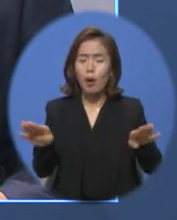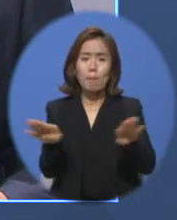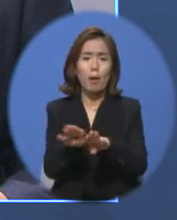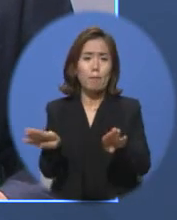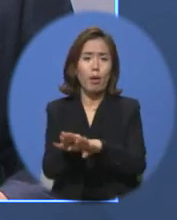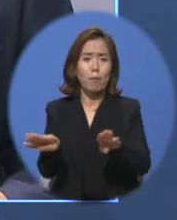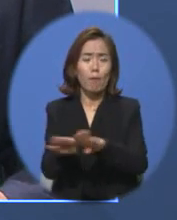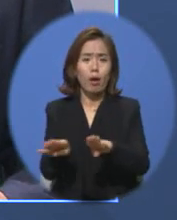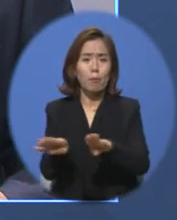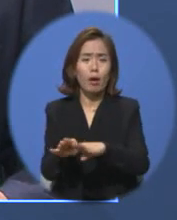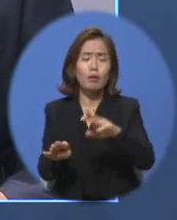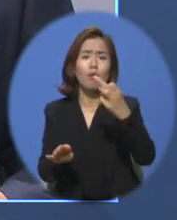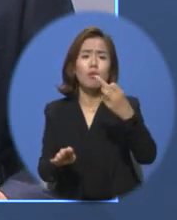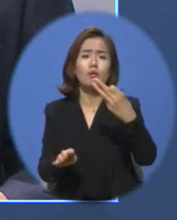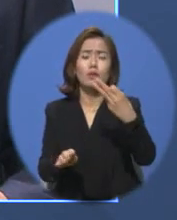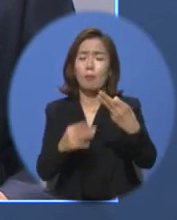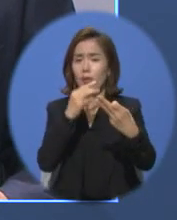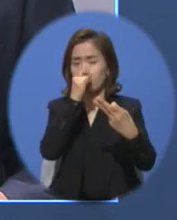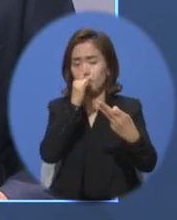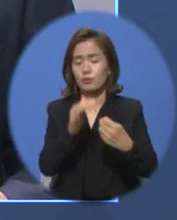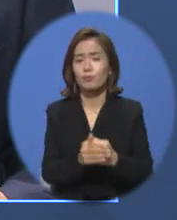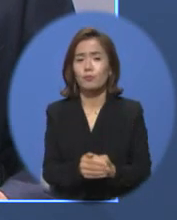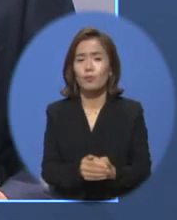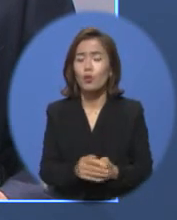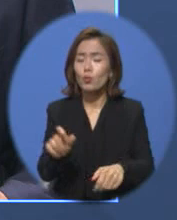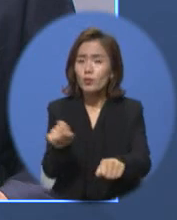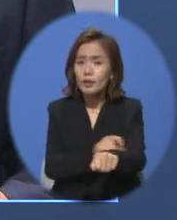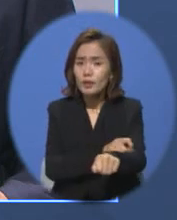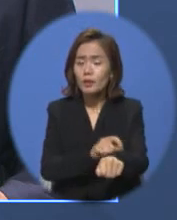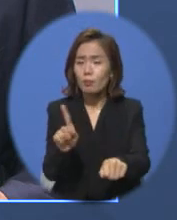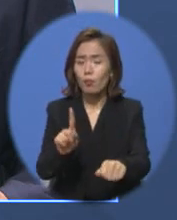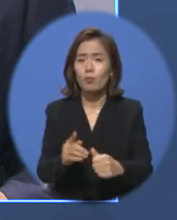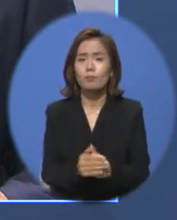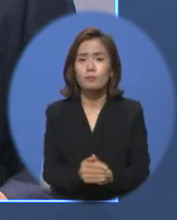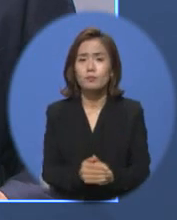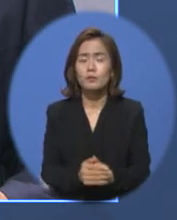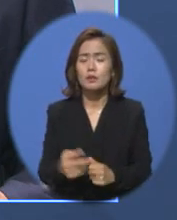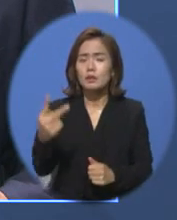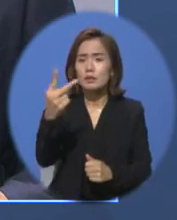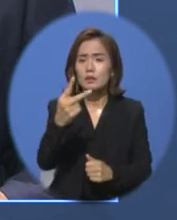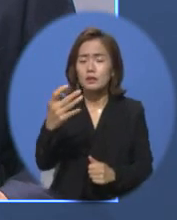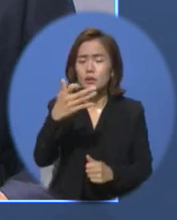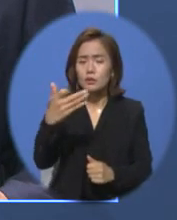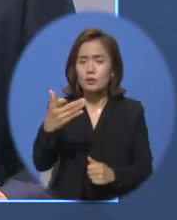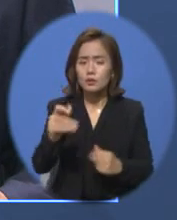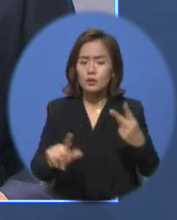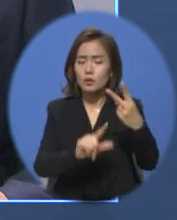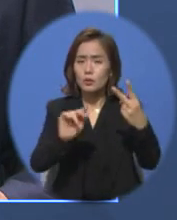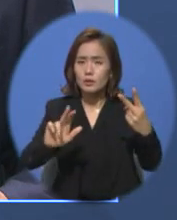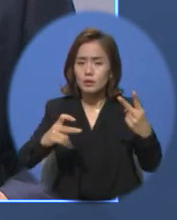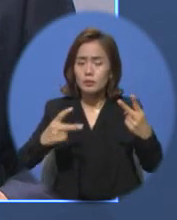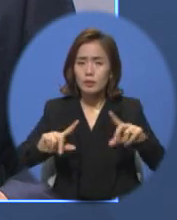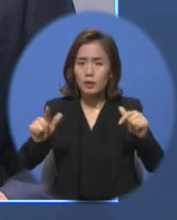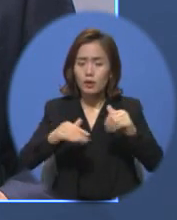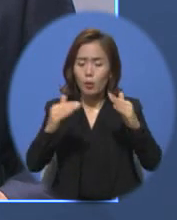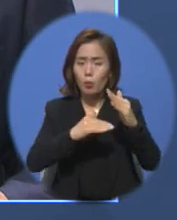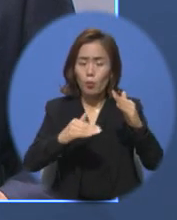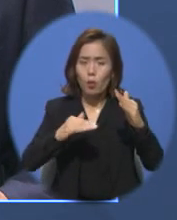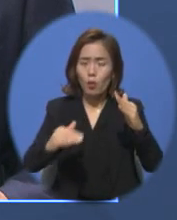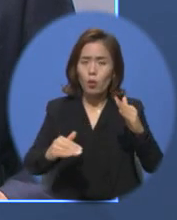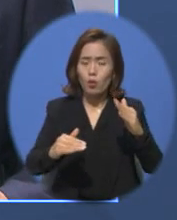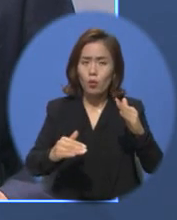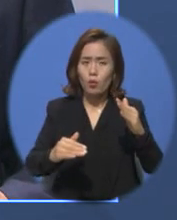은무단 결근을13회했습니다.구체적으로말씀드리자면, 2019년12월10일